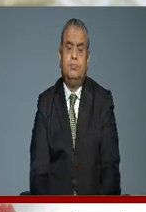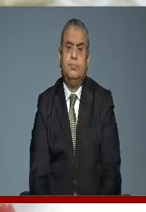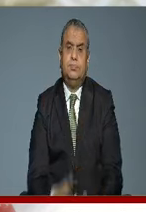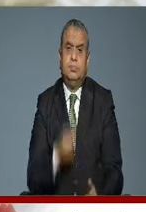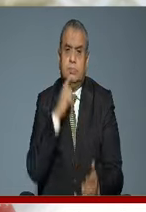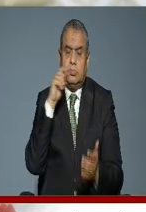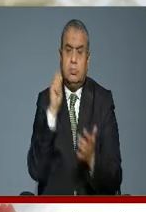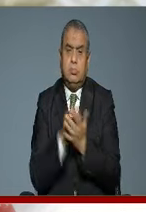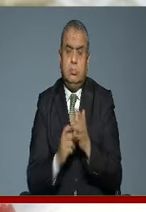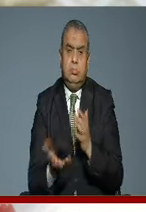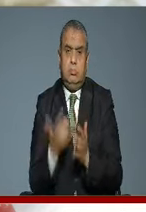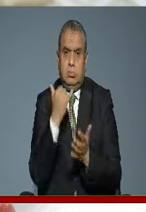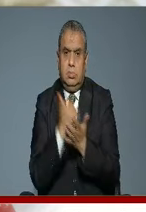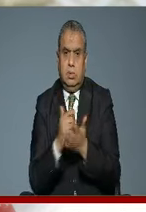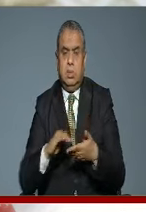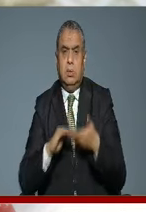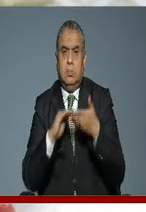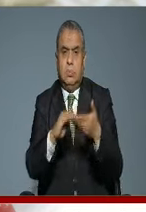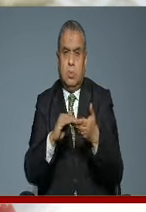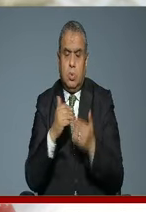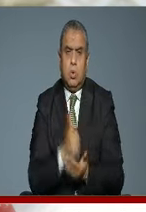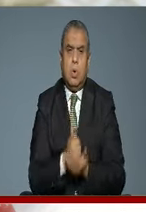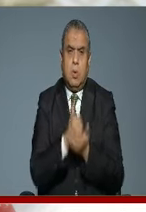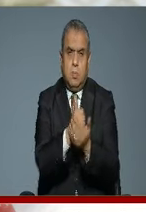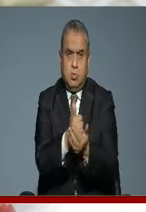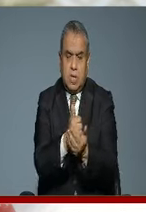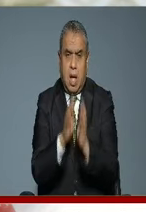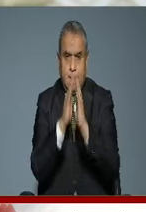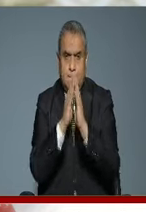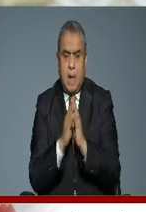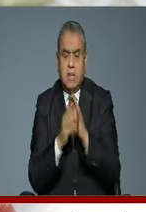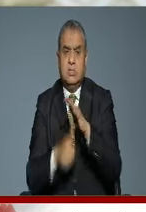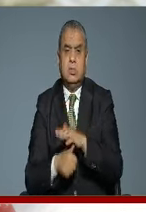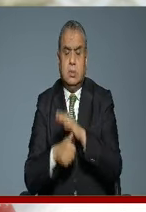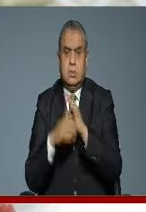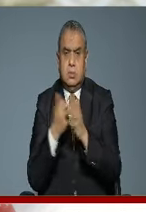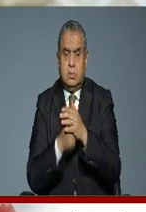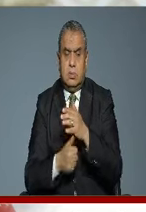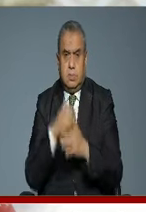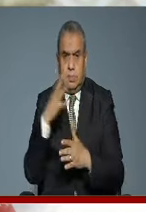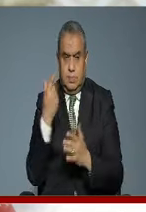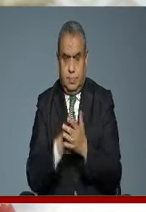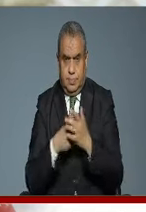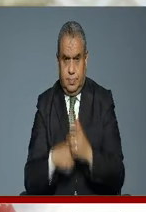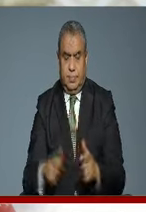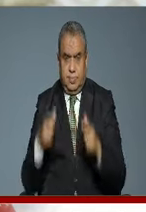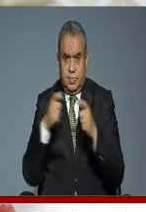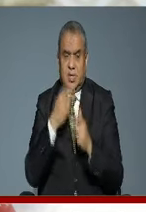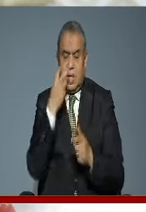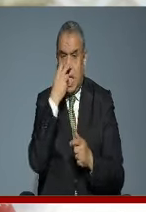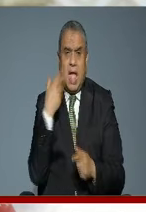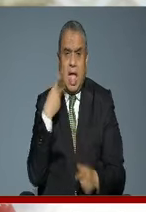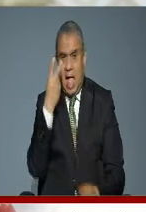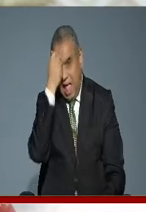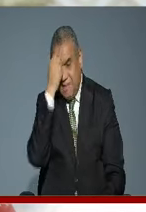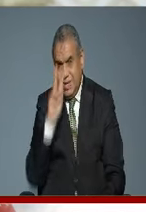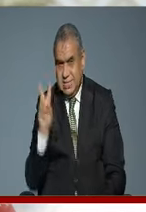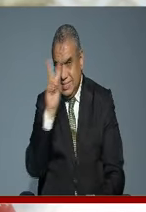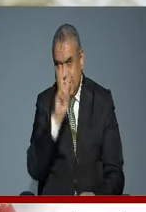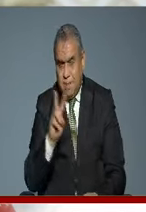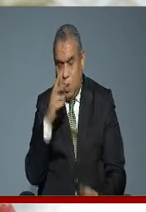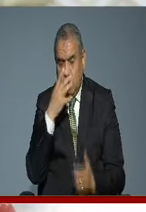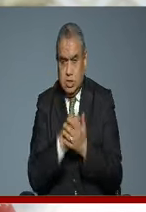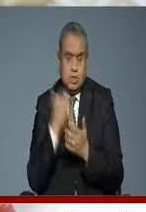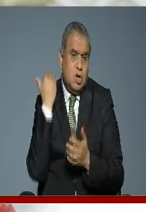نحتاج إلى مساعدة مصر، خاصة عندما عقدت COP27، ونريد أن نستفيد من